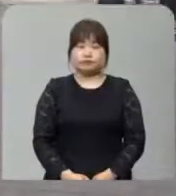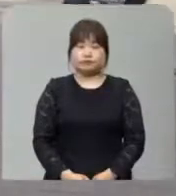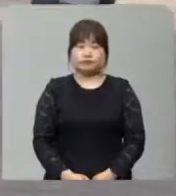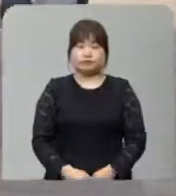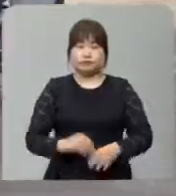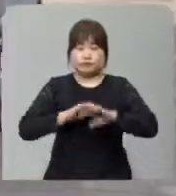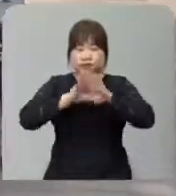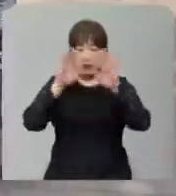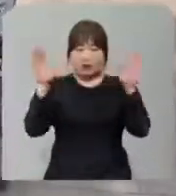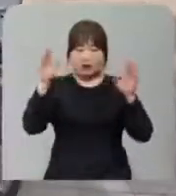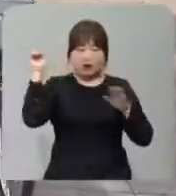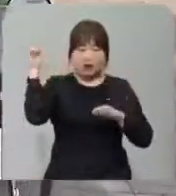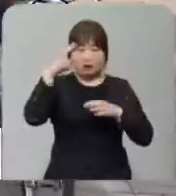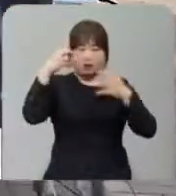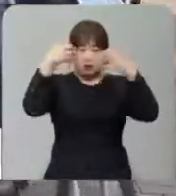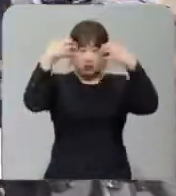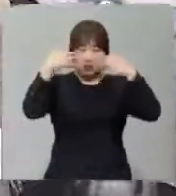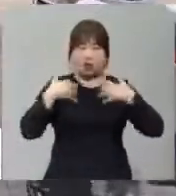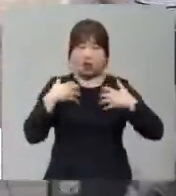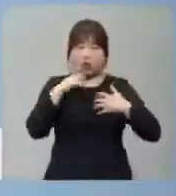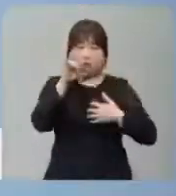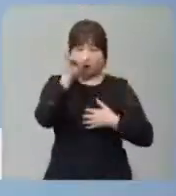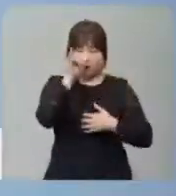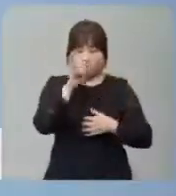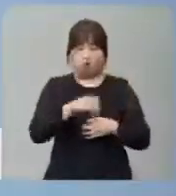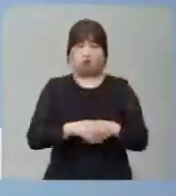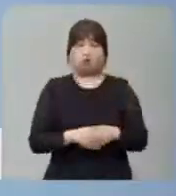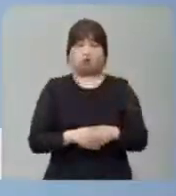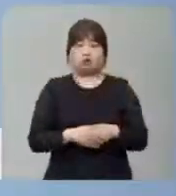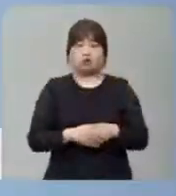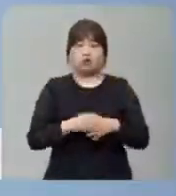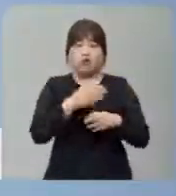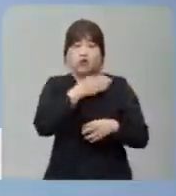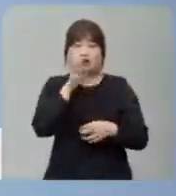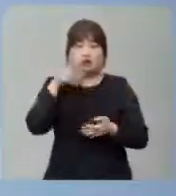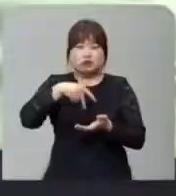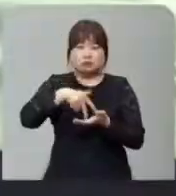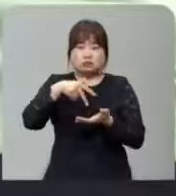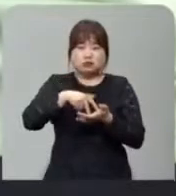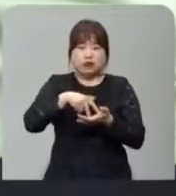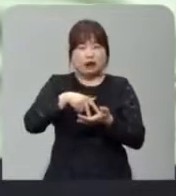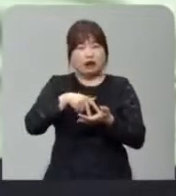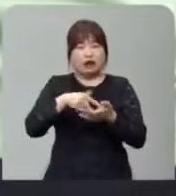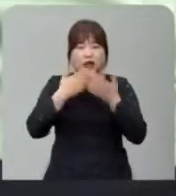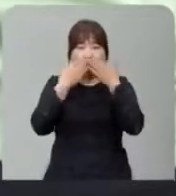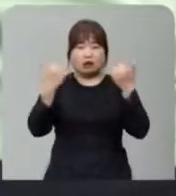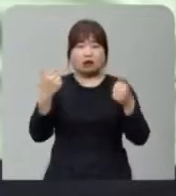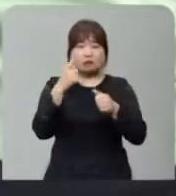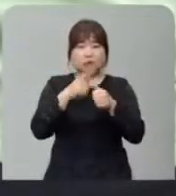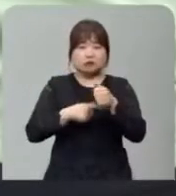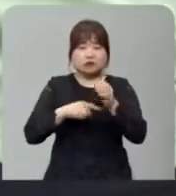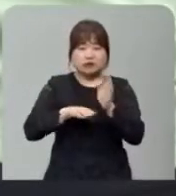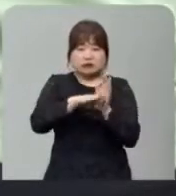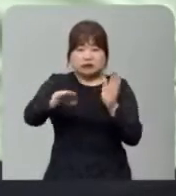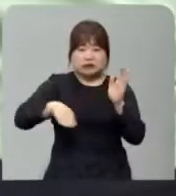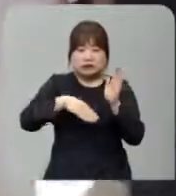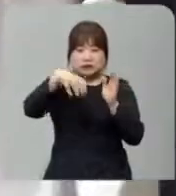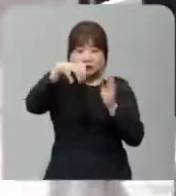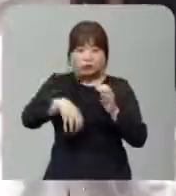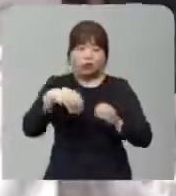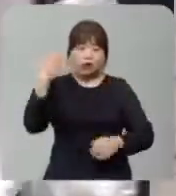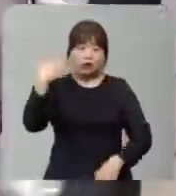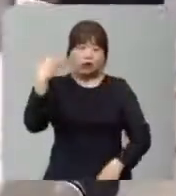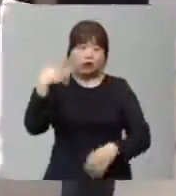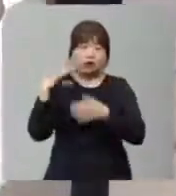한나 때아닌 찜통더위가 이어졌던 청주 어르신들이 더위를 피해 그늘에서 쉴 새 없이 부채질을 합니다